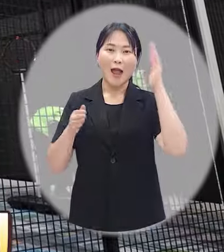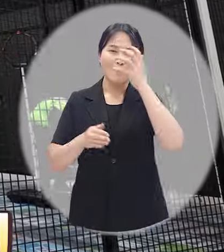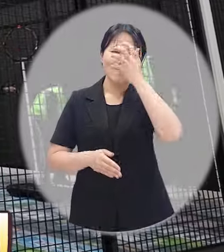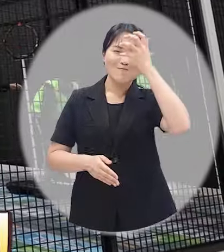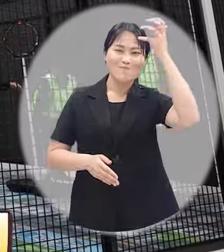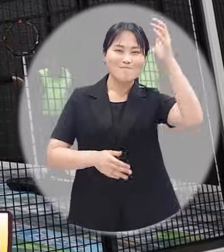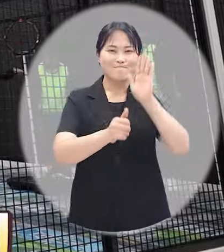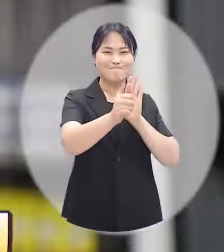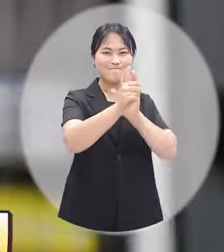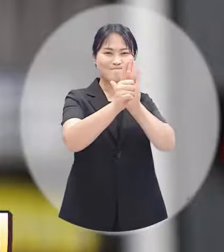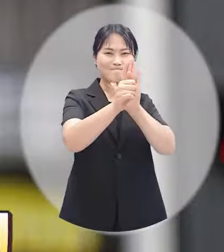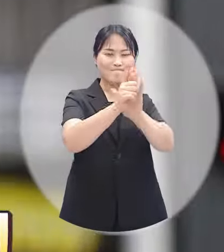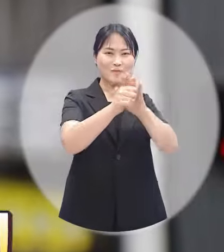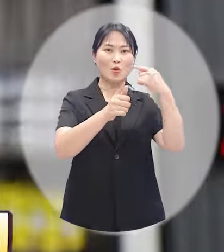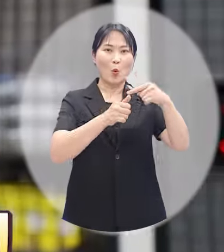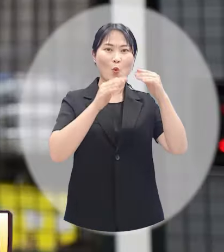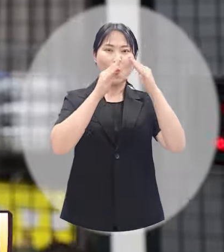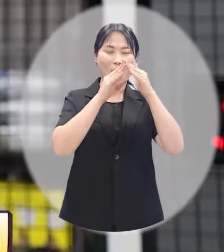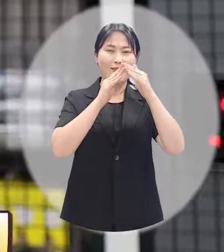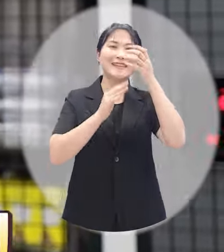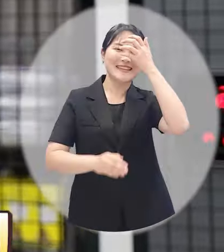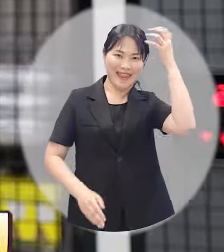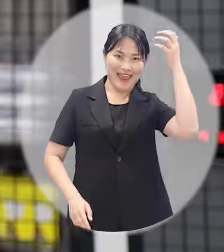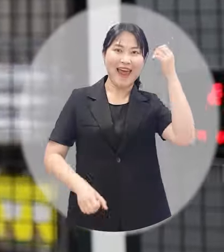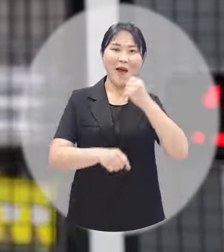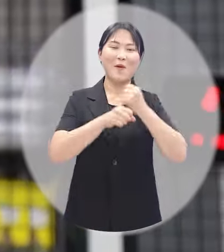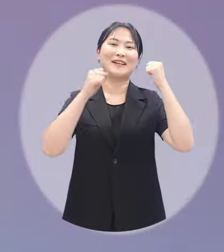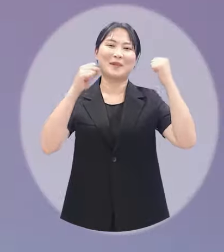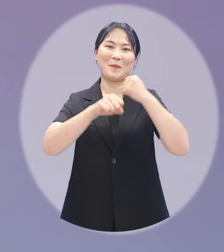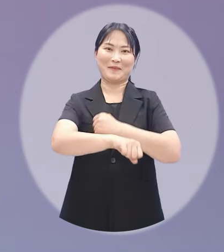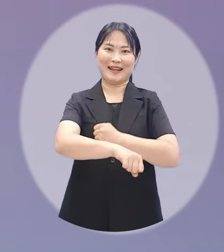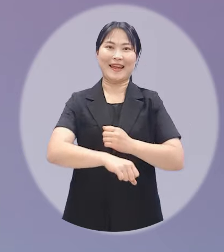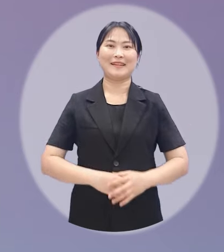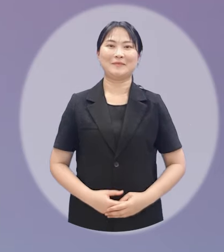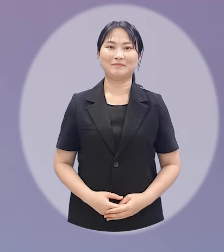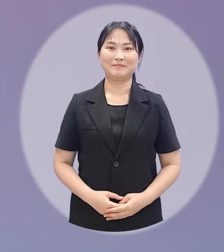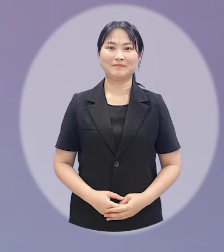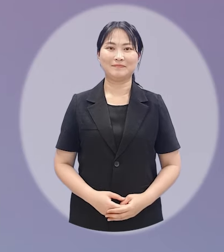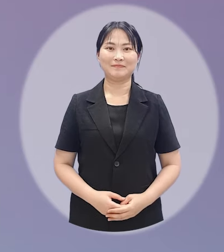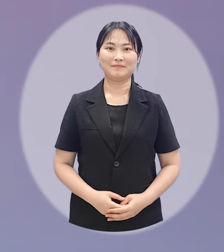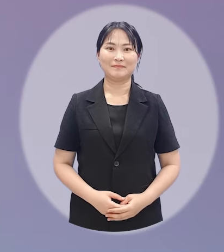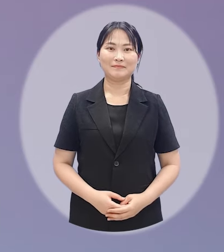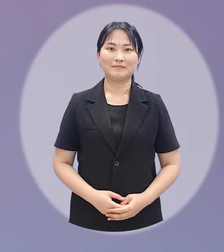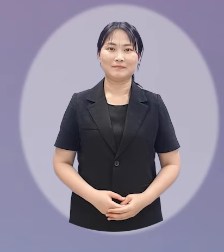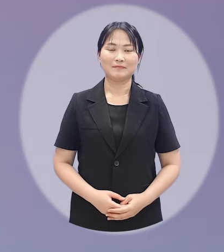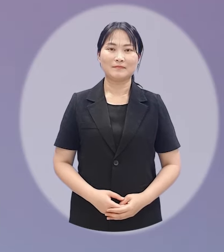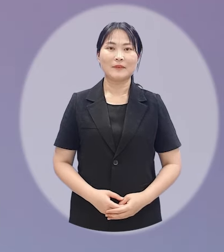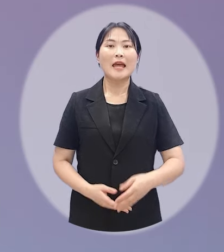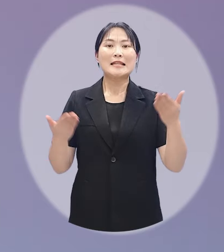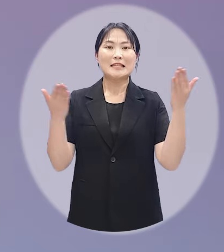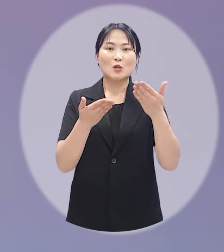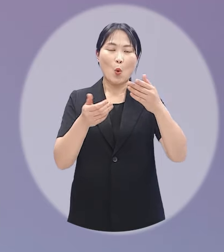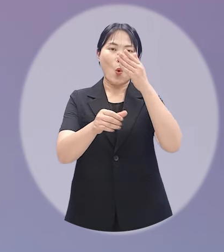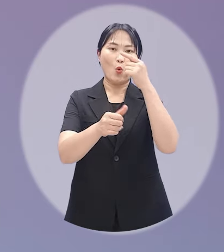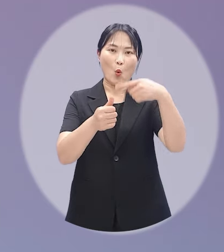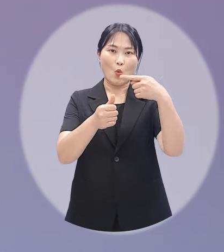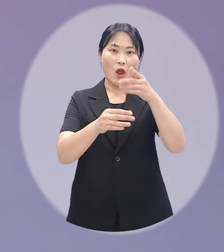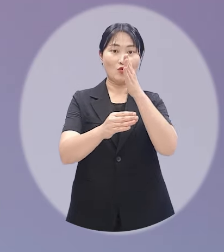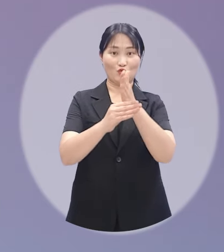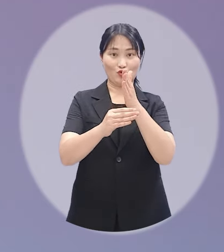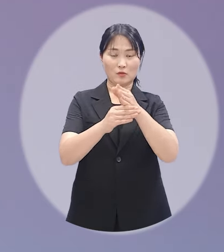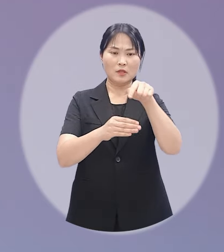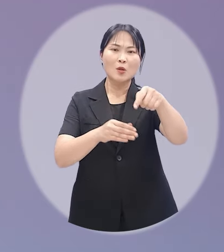달아줄 진로교육원의 활약 기대하고 응원하겠습니다. 세종시 진로교육의 중심, 진로교육원의